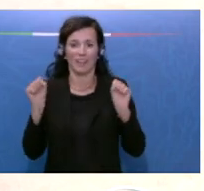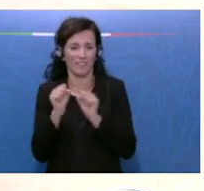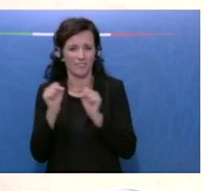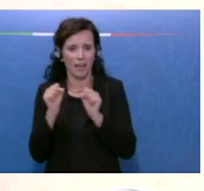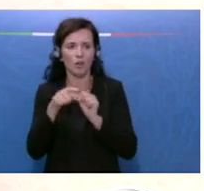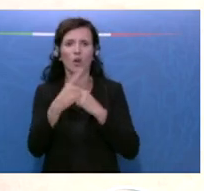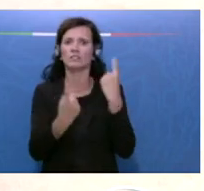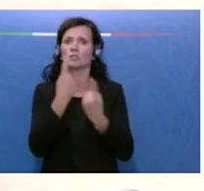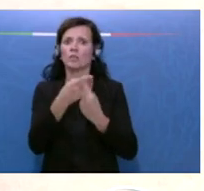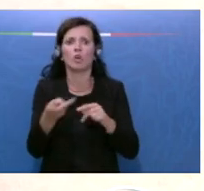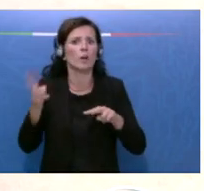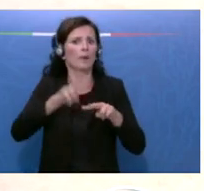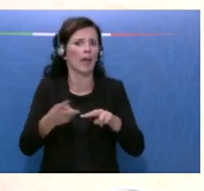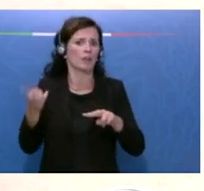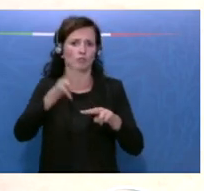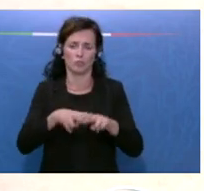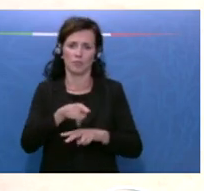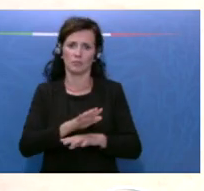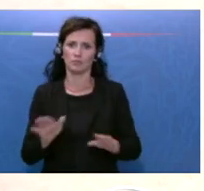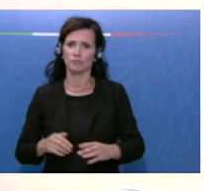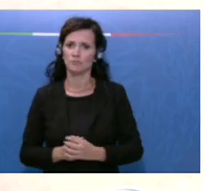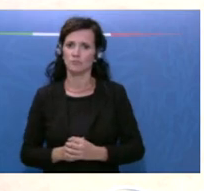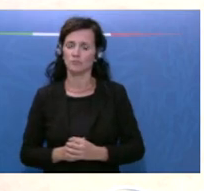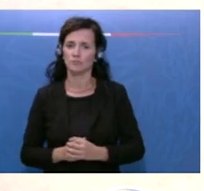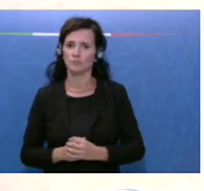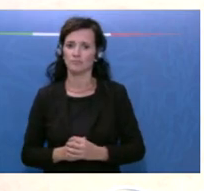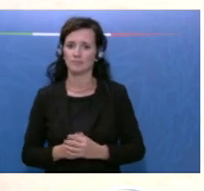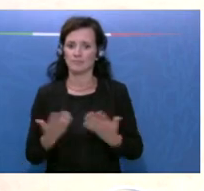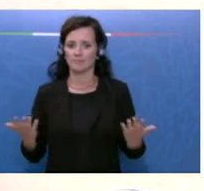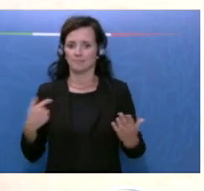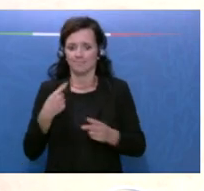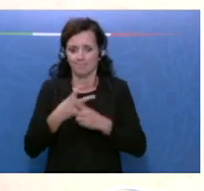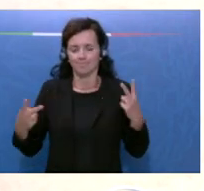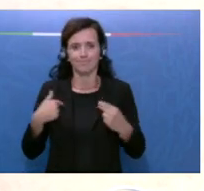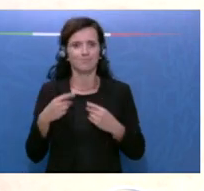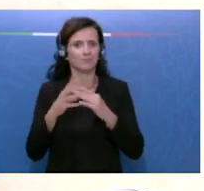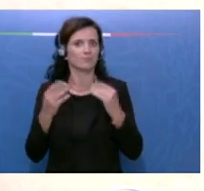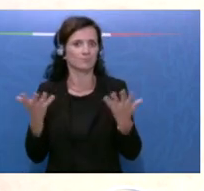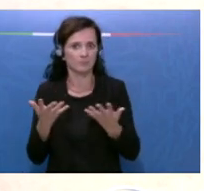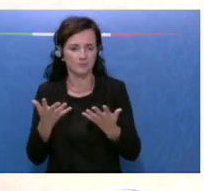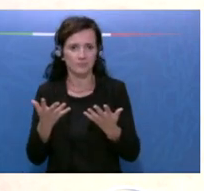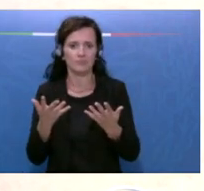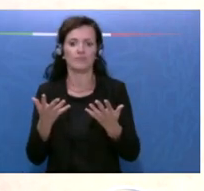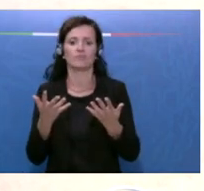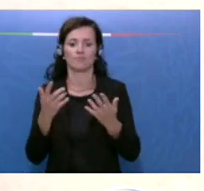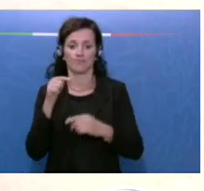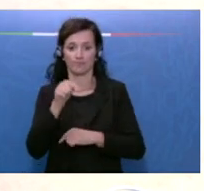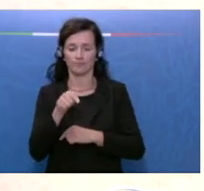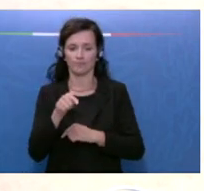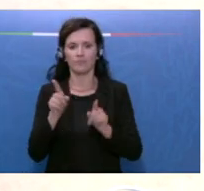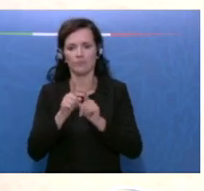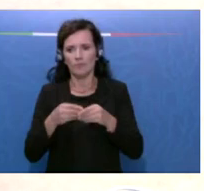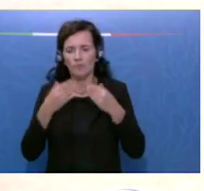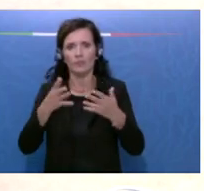precipitando quel che ha cercato io di fare dimettere questo in in massima enfasi